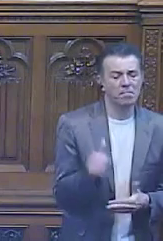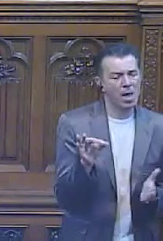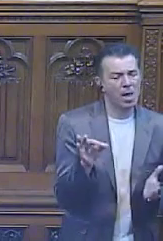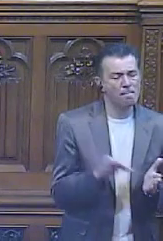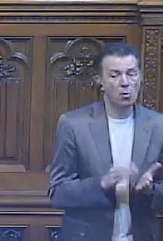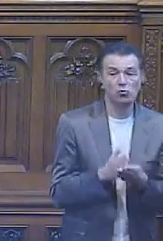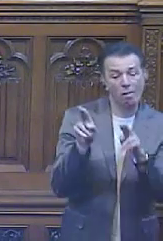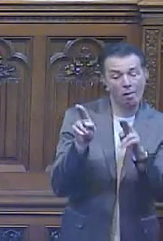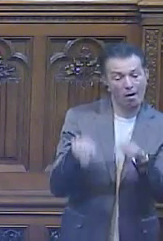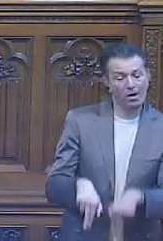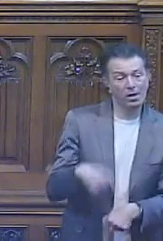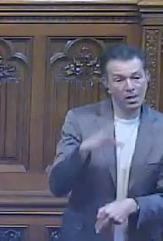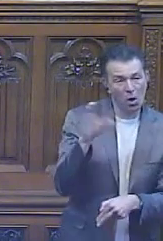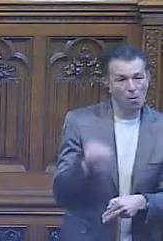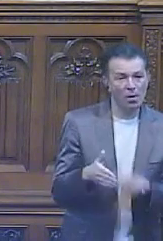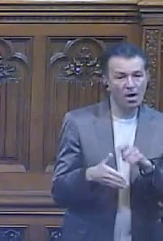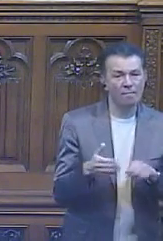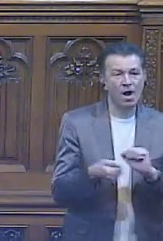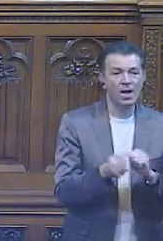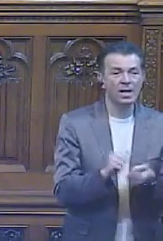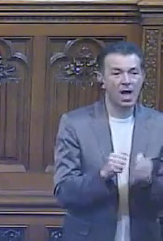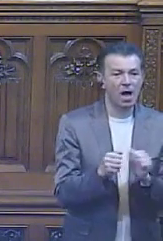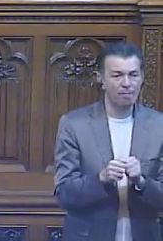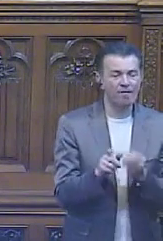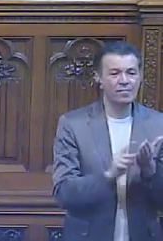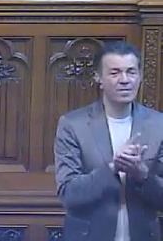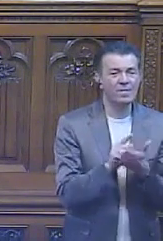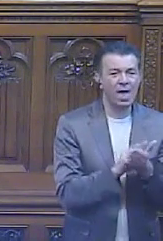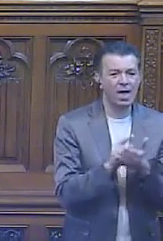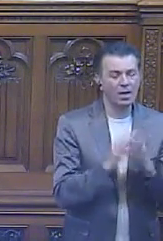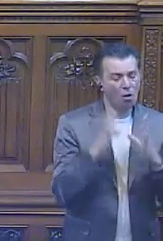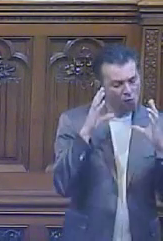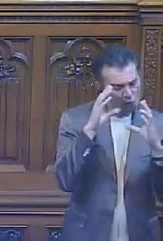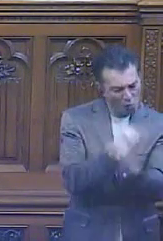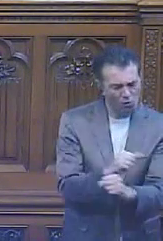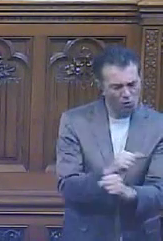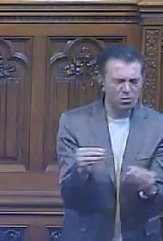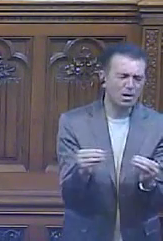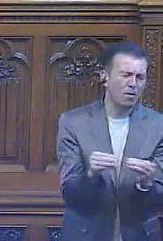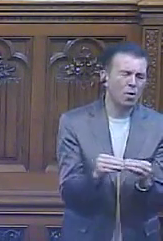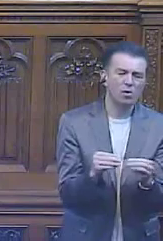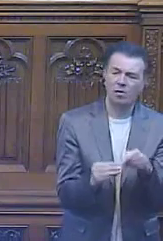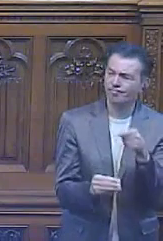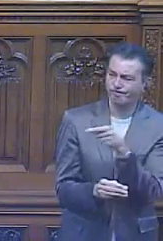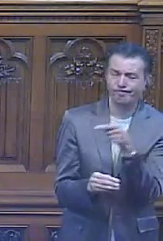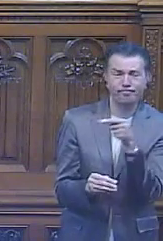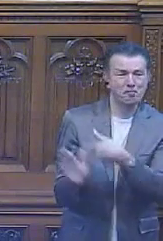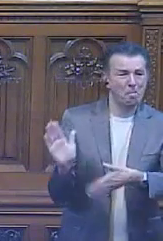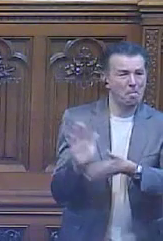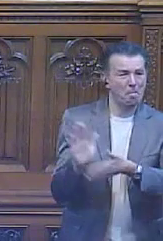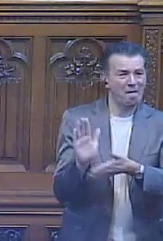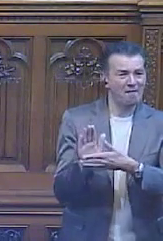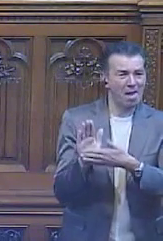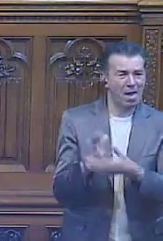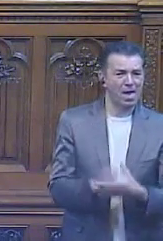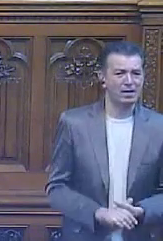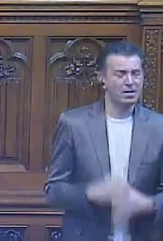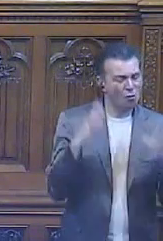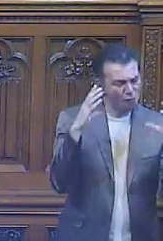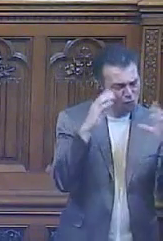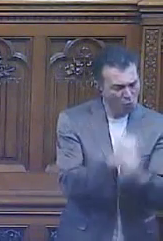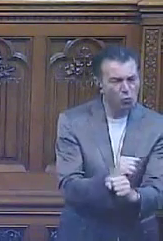Herrn Häupl schon recht geben, Wahlkampf ist die Zeit des fokussierten Unsinns. Das ist ein weiterer Beweis dafür, meine sehr geehrten Damen und Herren. Der